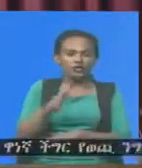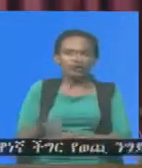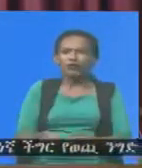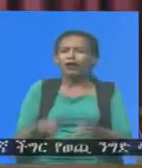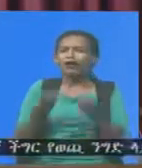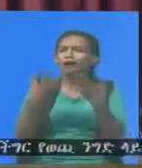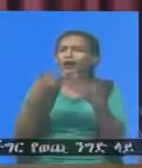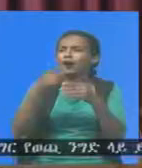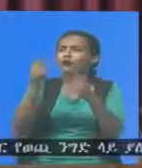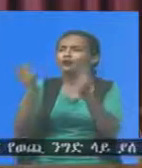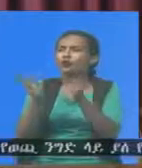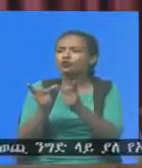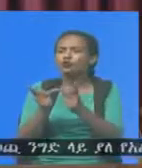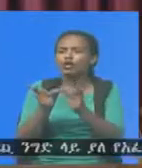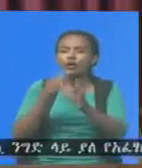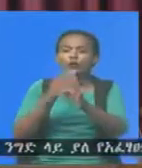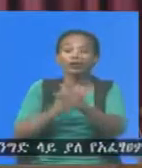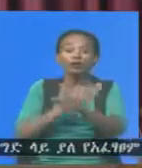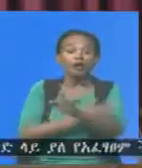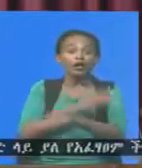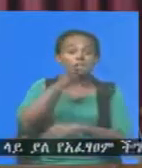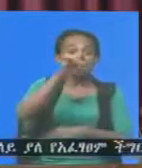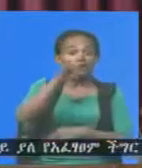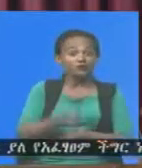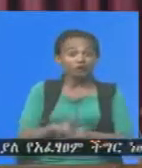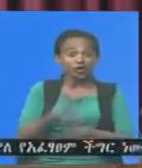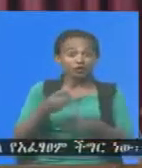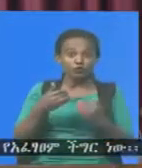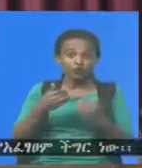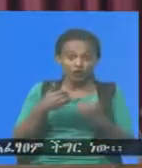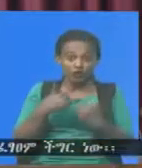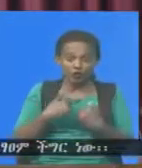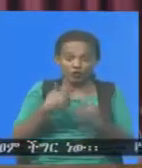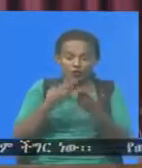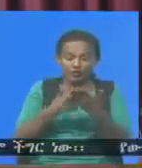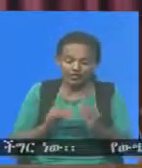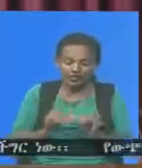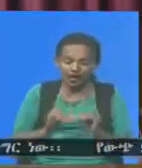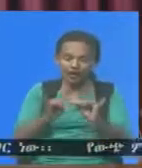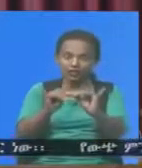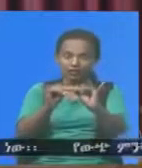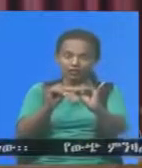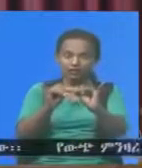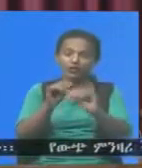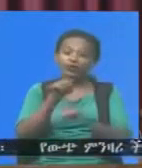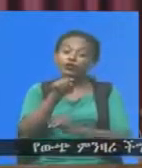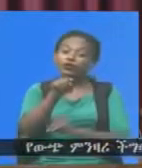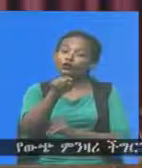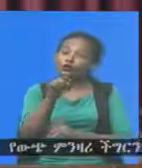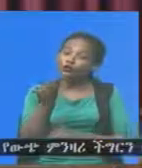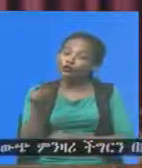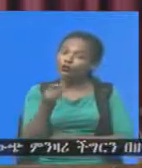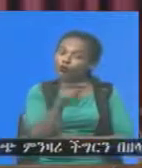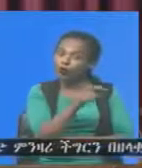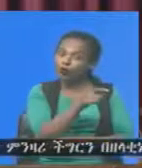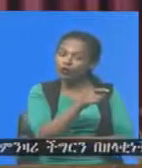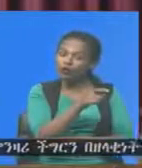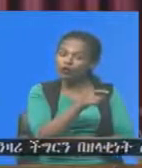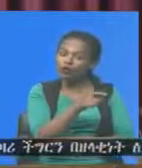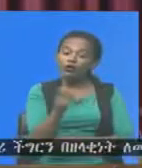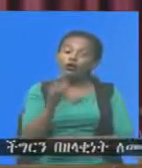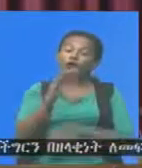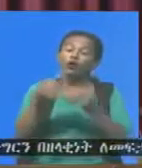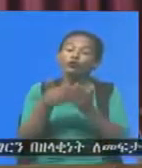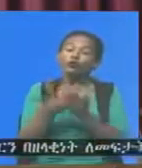ኤሪያዎች ማስተካከል የሚያስፈልጋቸውም እንዳሉ በዚህ ከቀጠል እሱም ቢሆን ከሁሉ